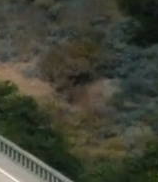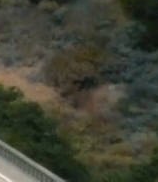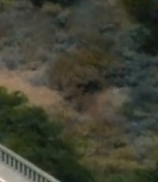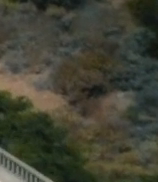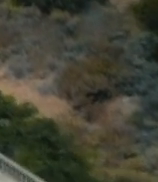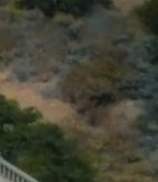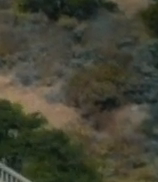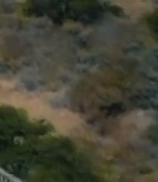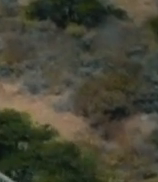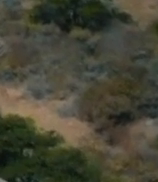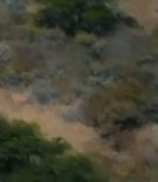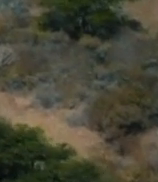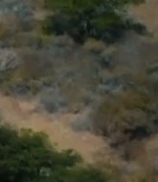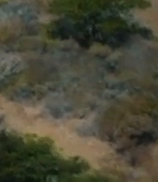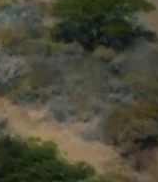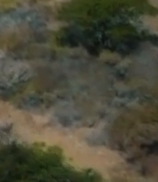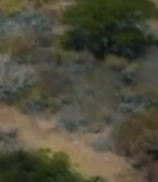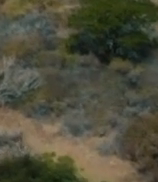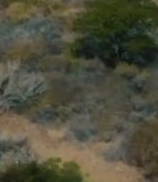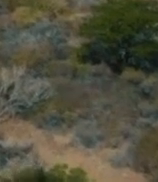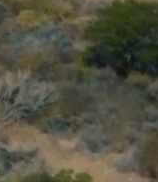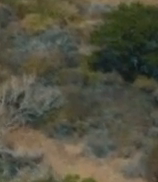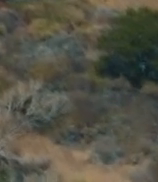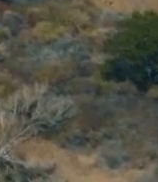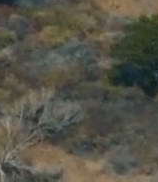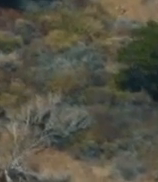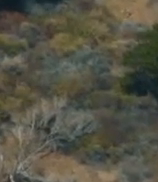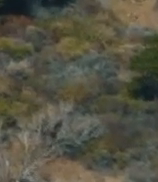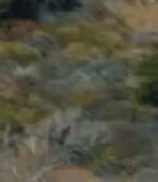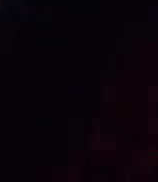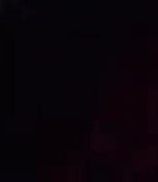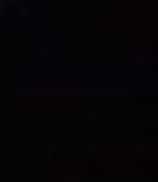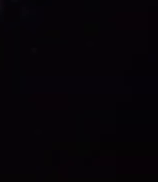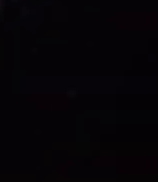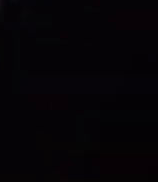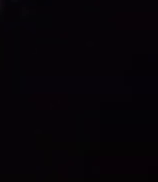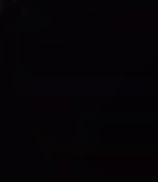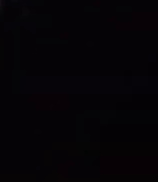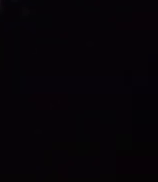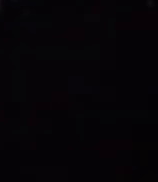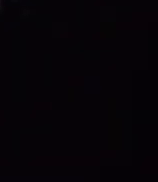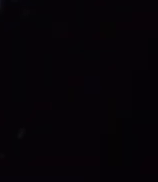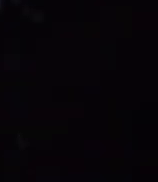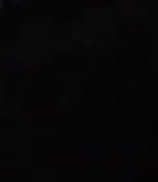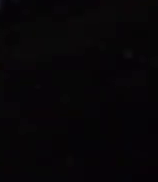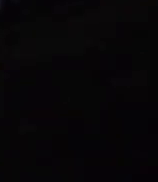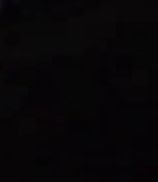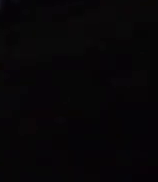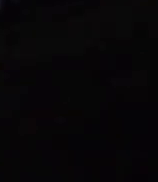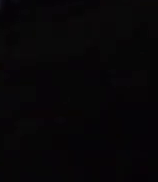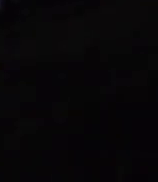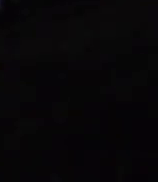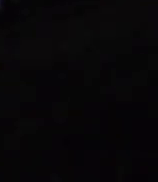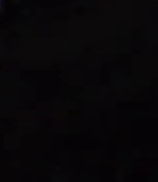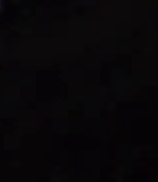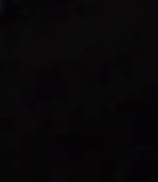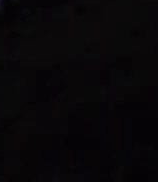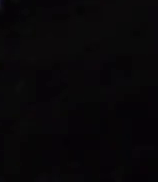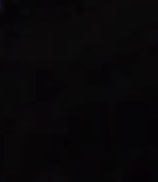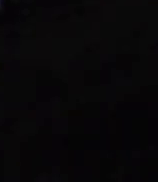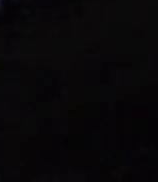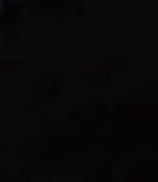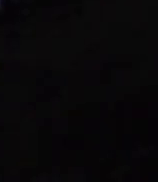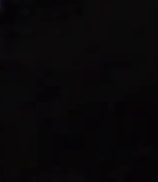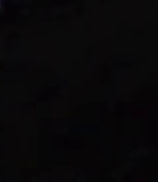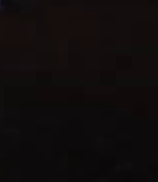за видимым. То, что от человека все рождается от чего-то сущего до этого. Но сила Божья рождает